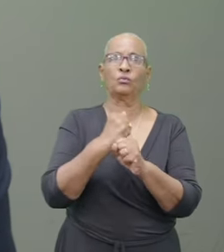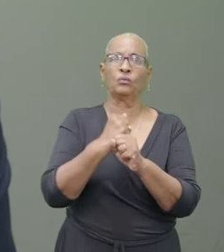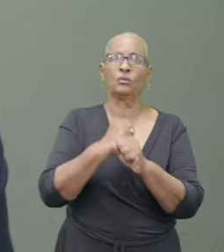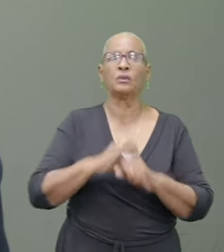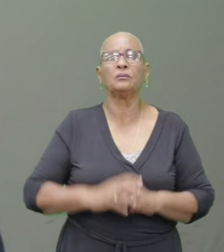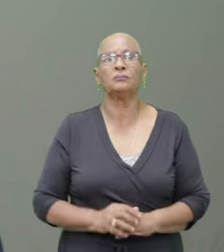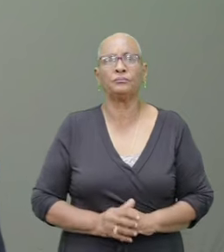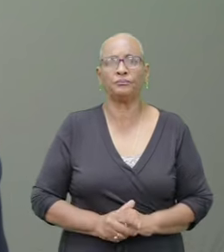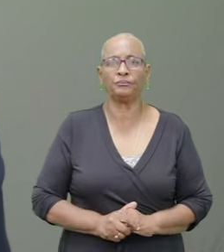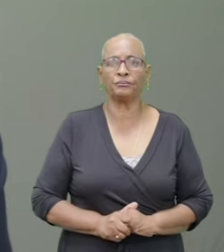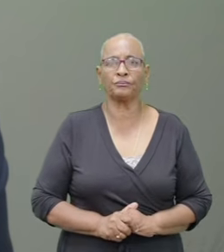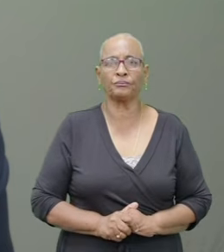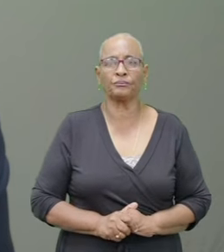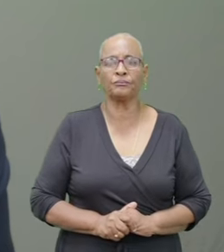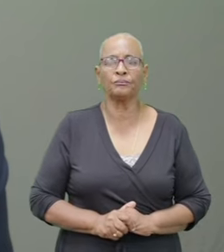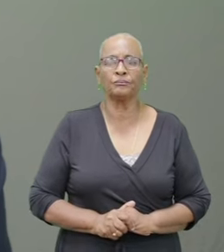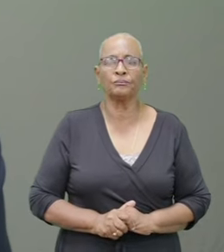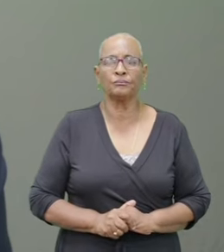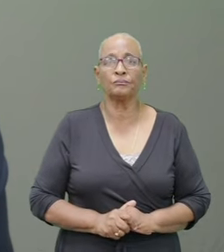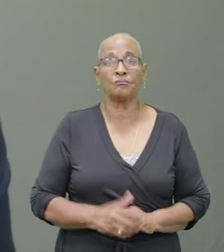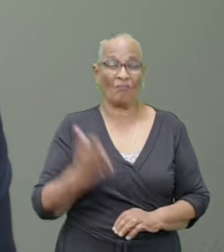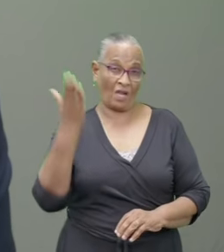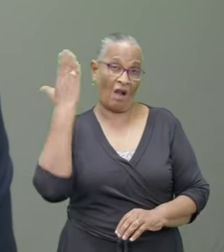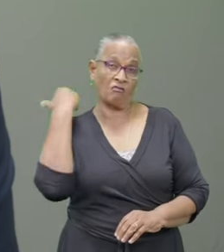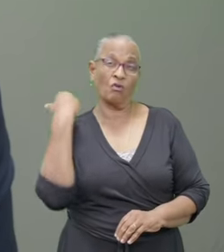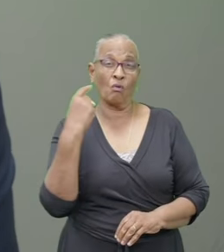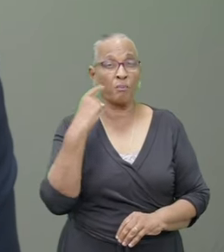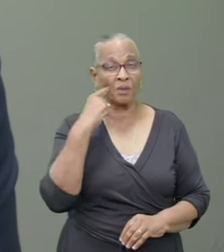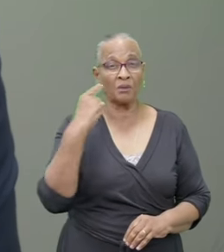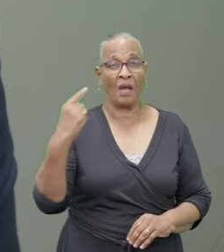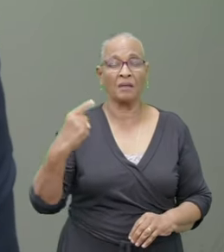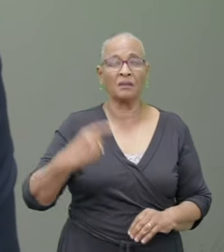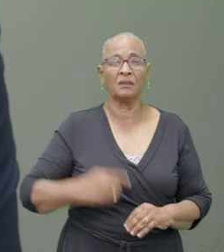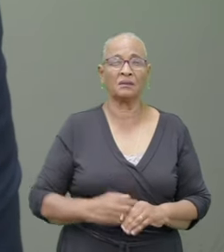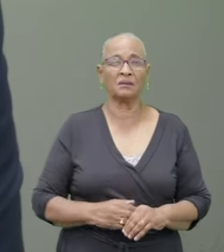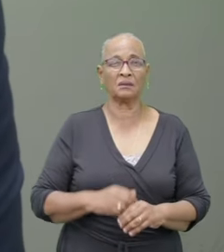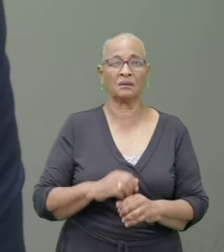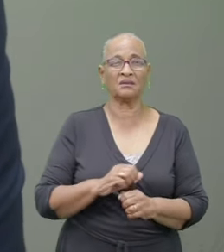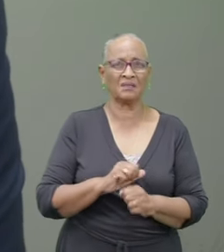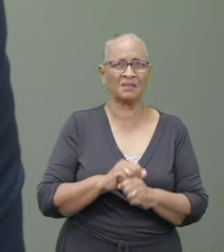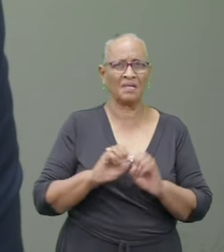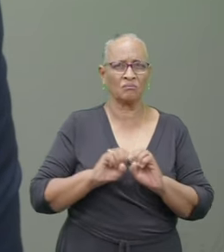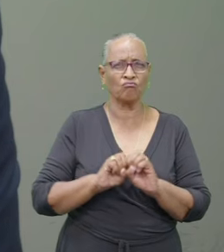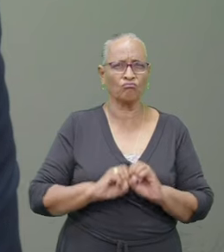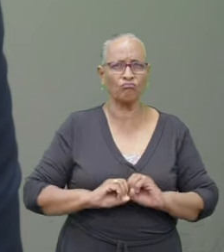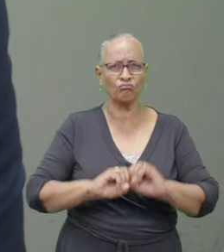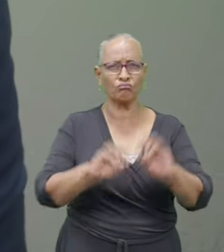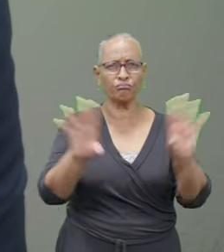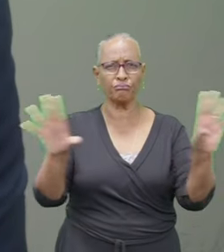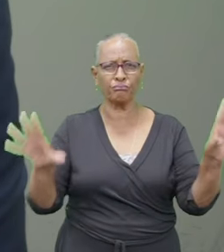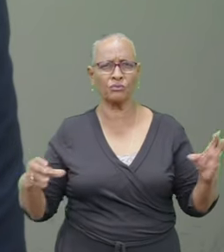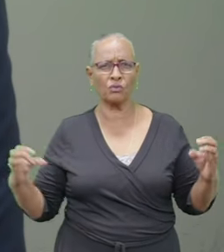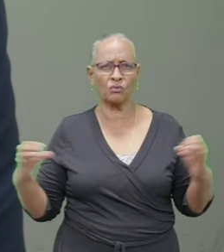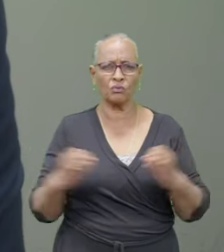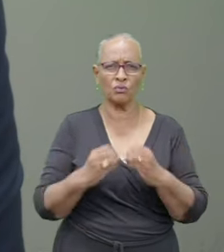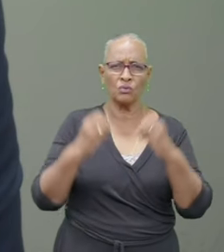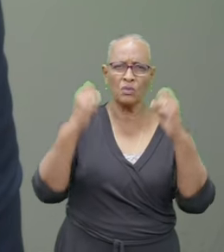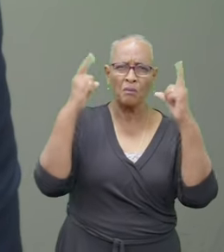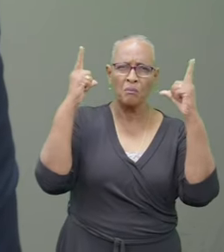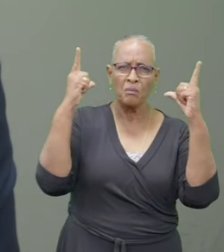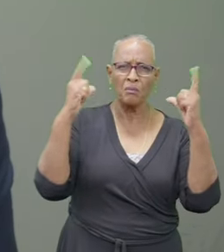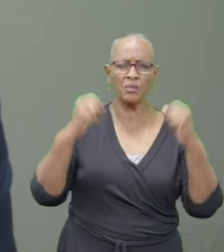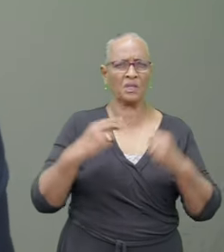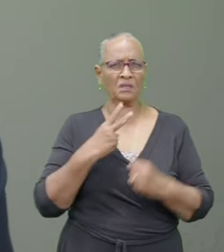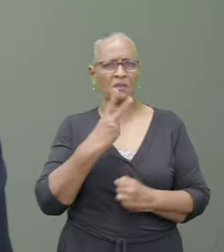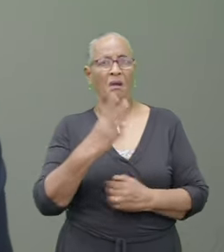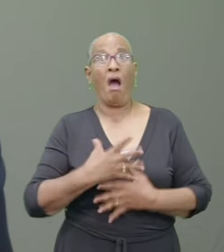beheersen. In de afgelopen dagen werd de media en werd de samenleving via de media opgeschokt